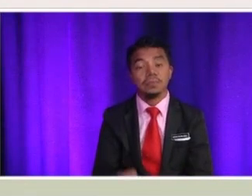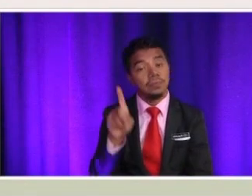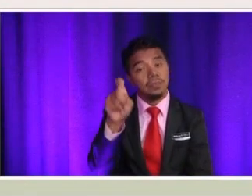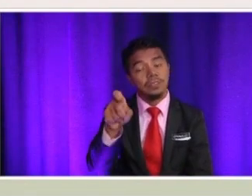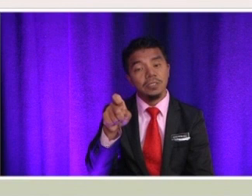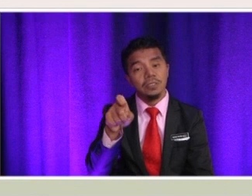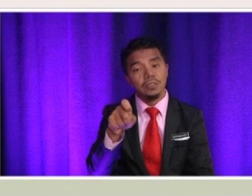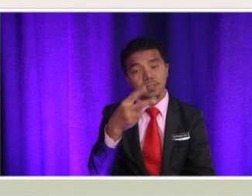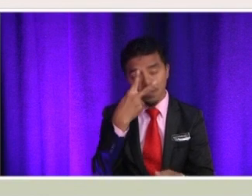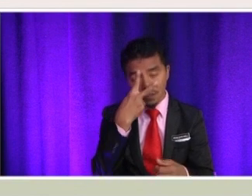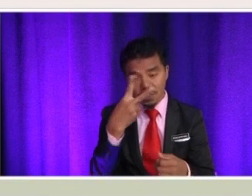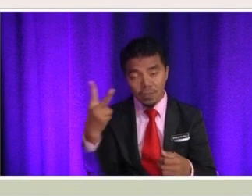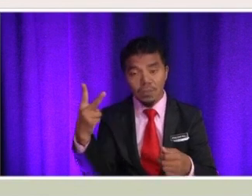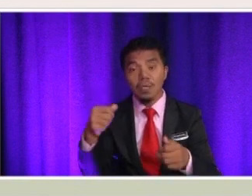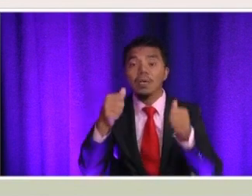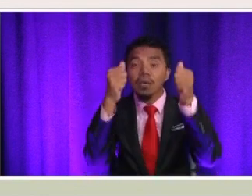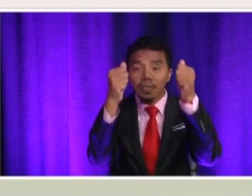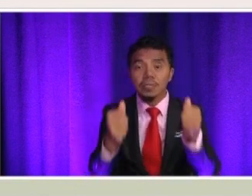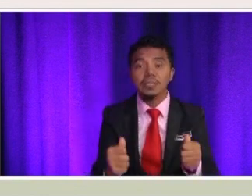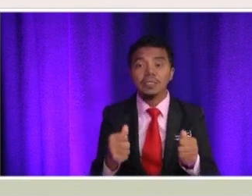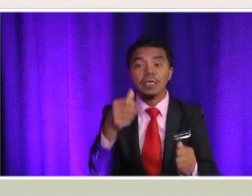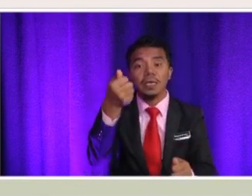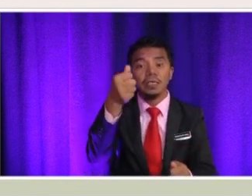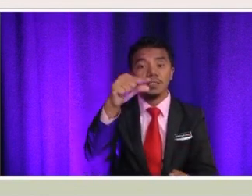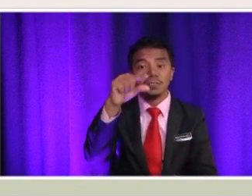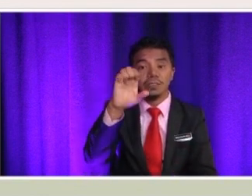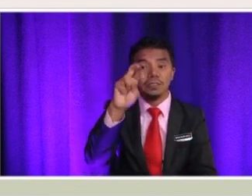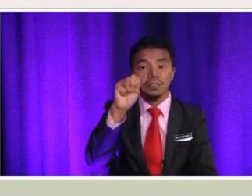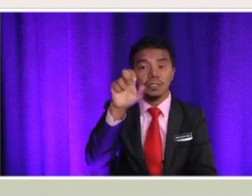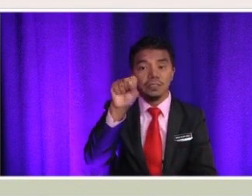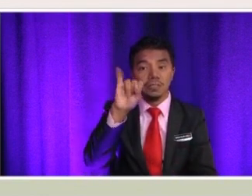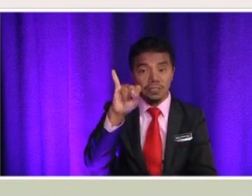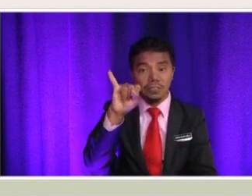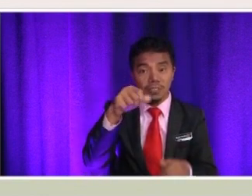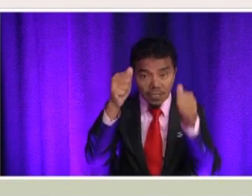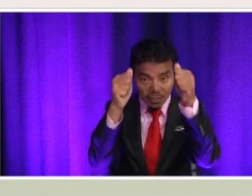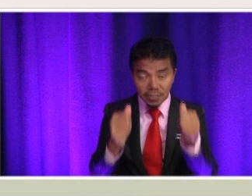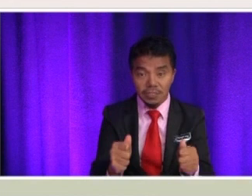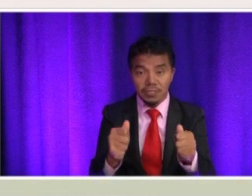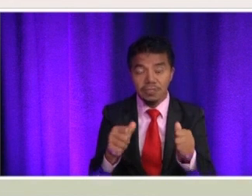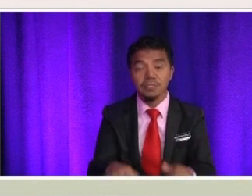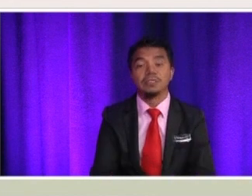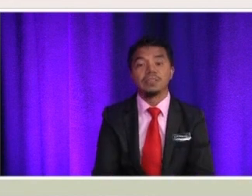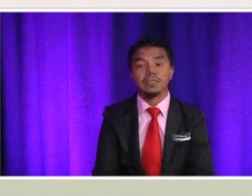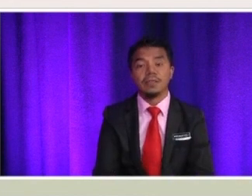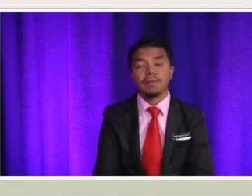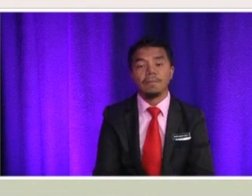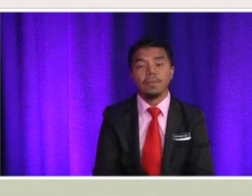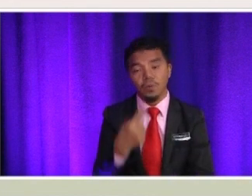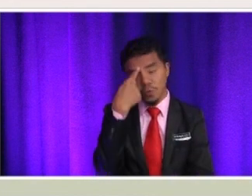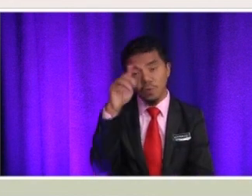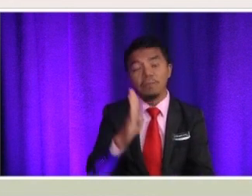mendapatkan kualiti, jaminan kualiti yang lebih baik. Okay? Yang ini semua ada dalam buku teks tingkatan 4